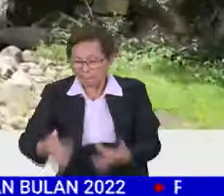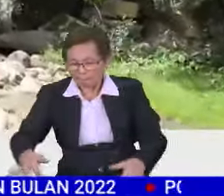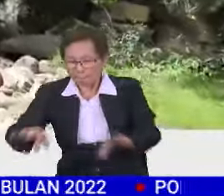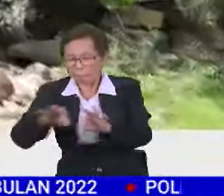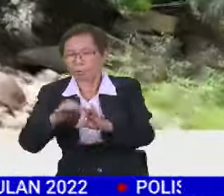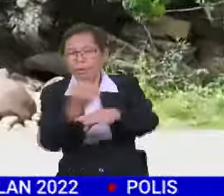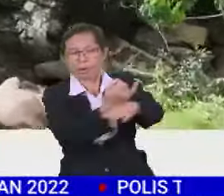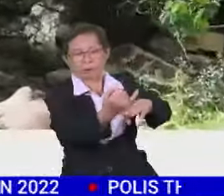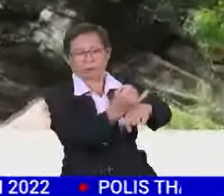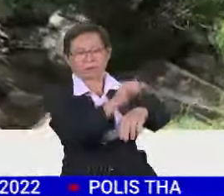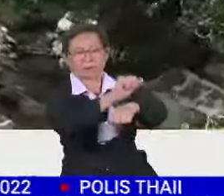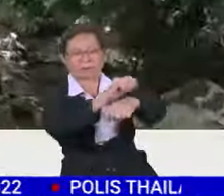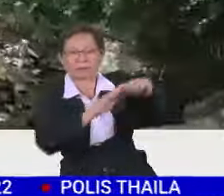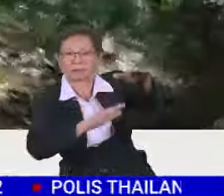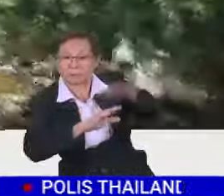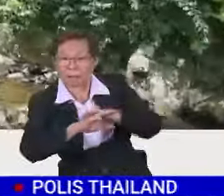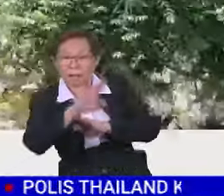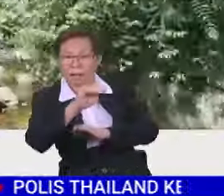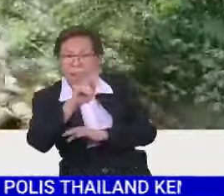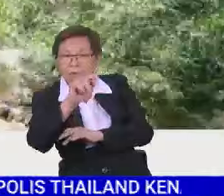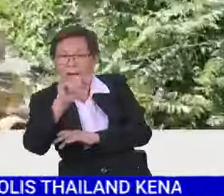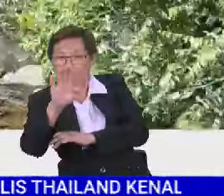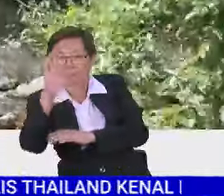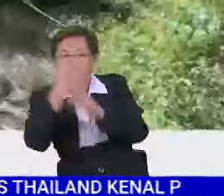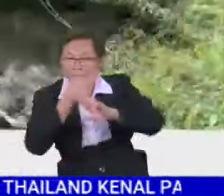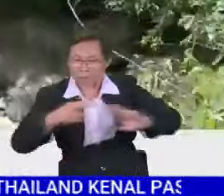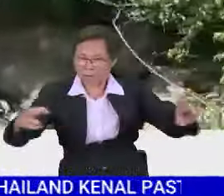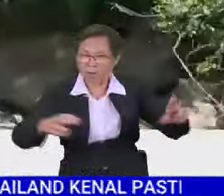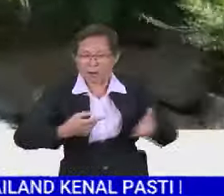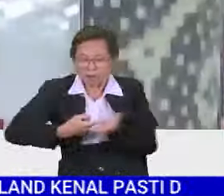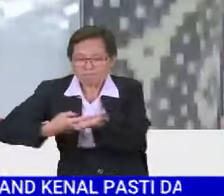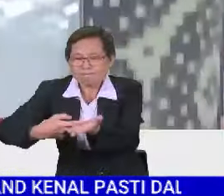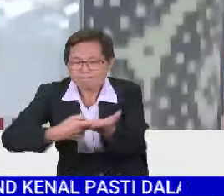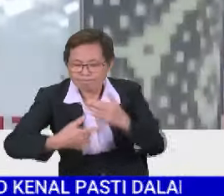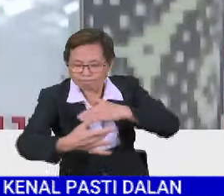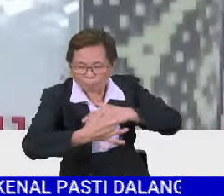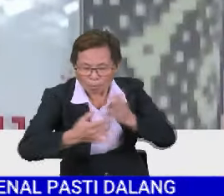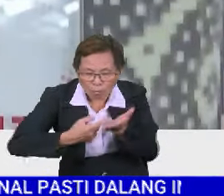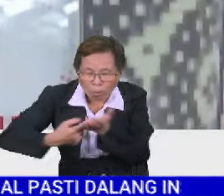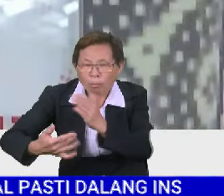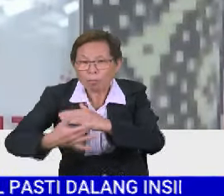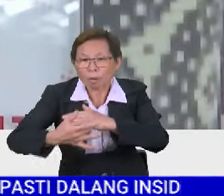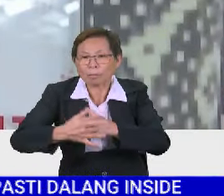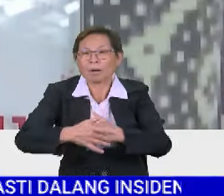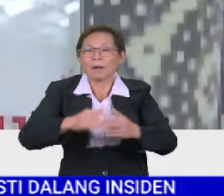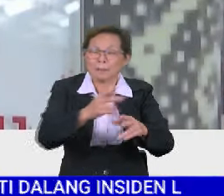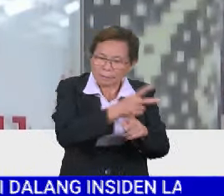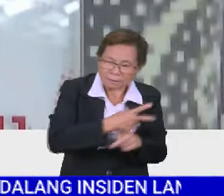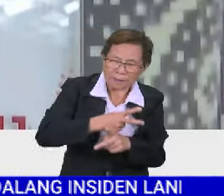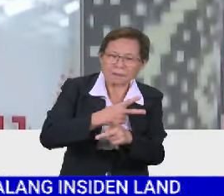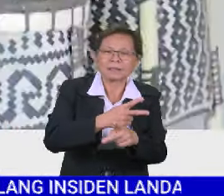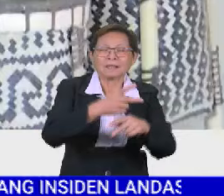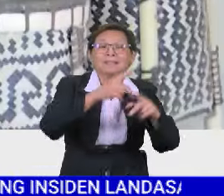dalam industri Kraft tangan mtiib akan menyediakan perundingan technical mengenai pemilihan spesies